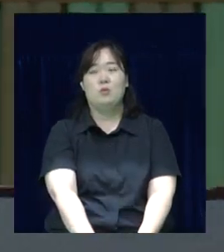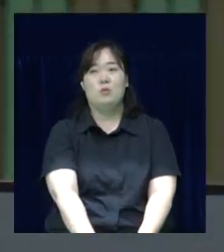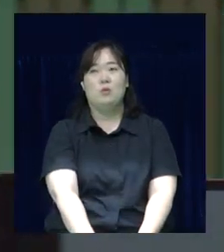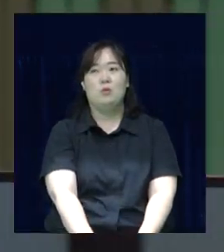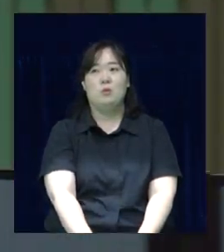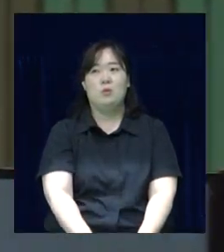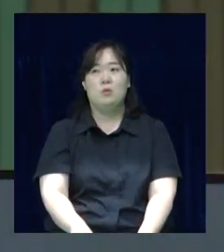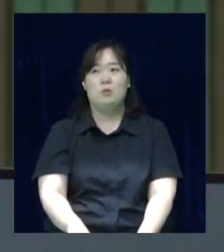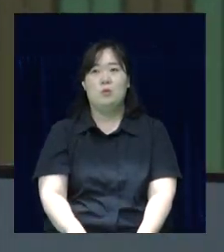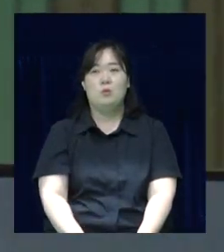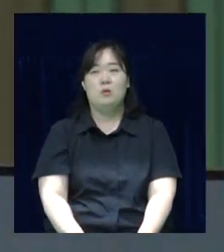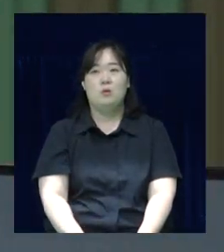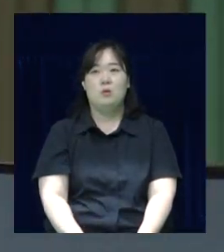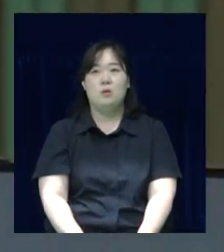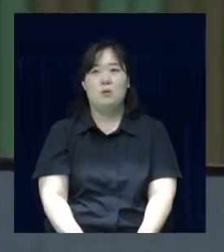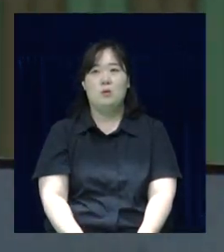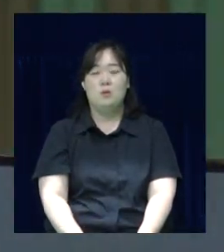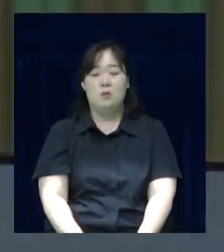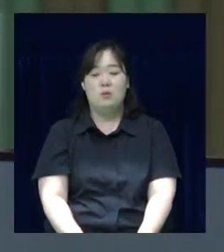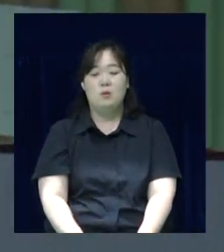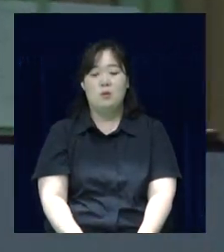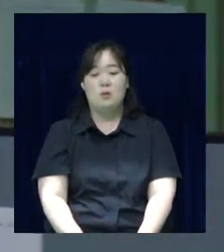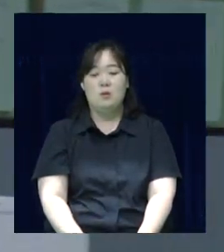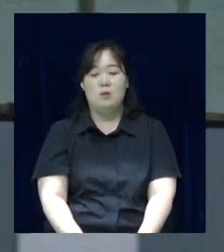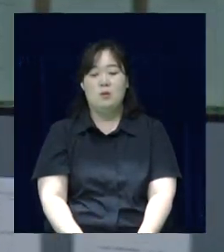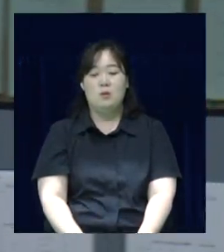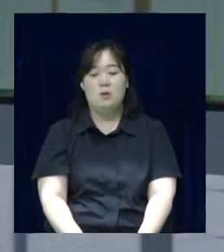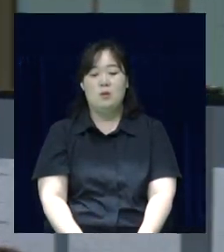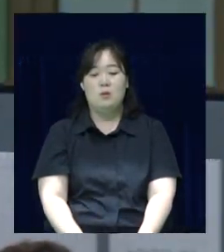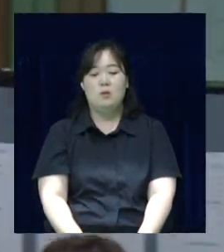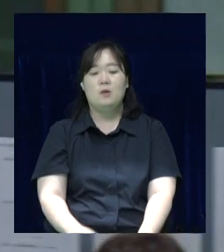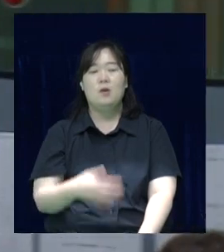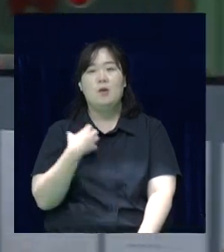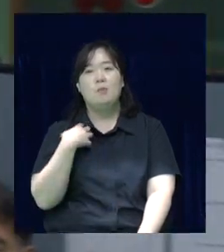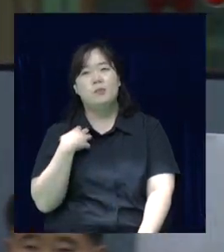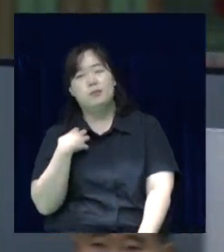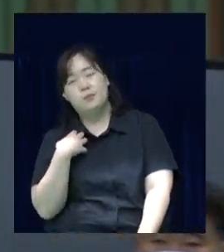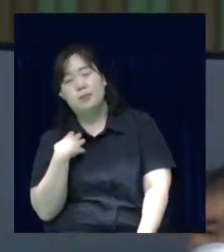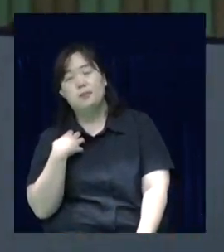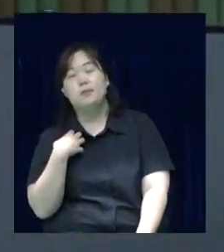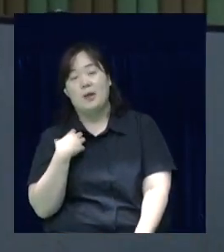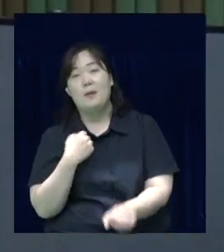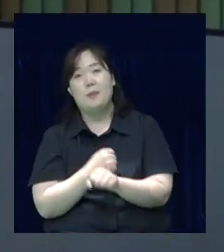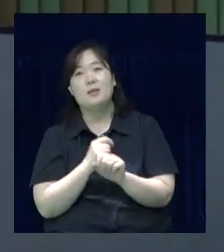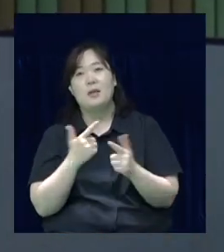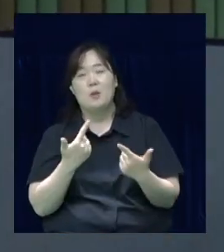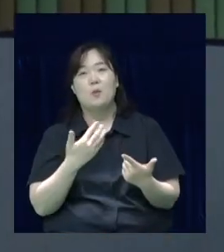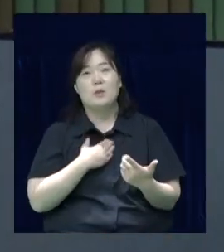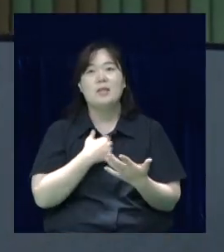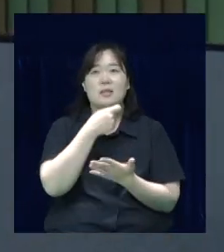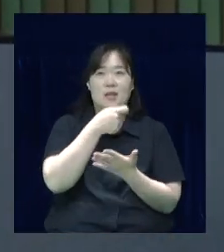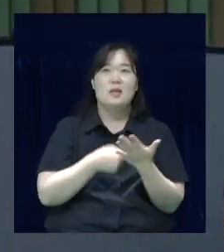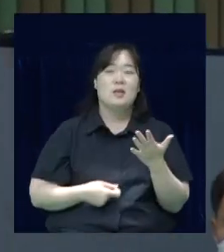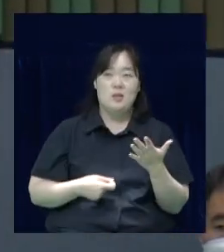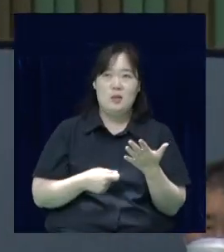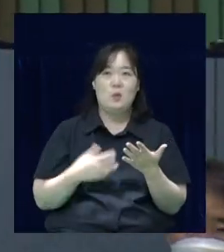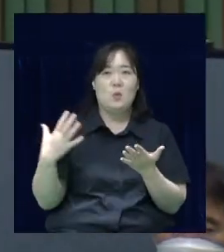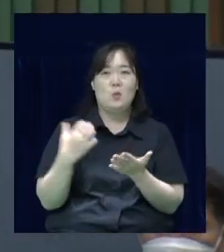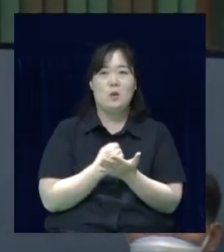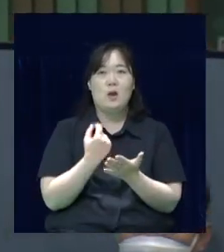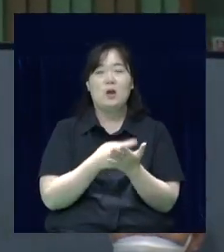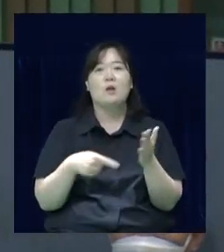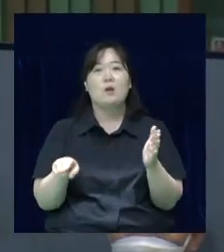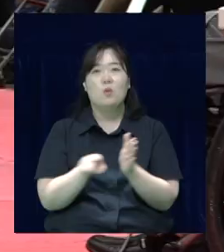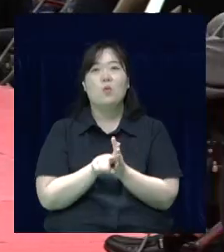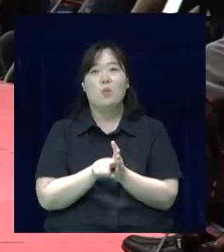그냥 안정된 기록을 신청한 것 같습니다. 네, 예. 무리하지 않고 본인의 기록을 일단은 좀